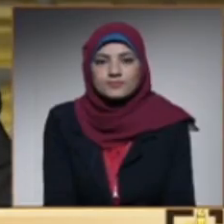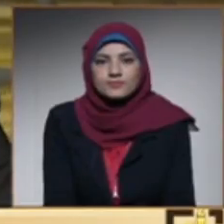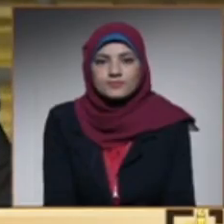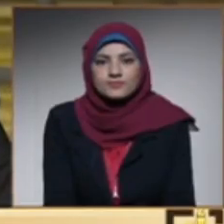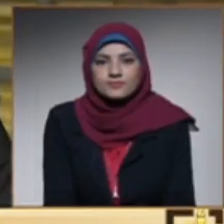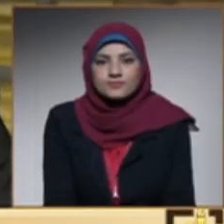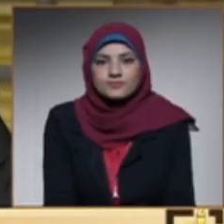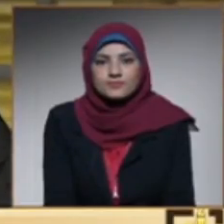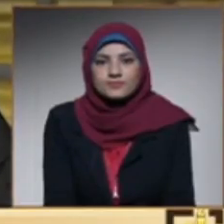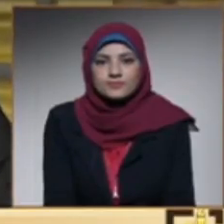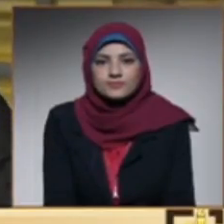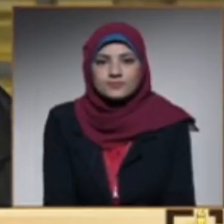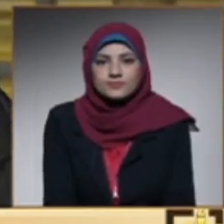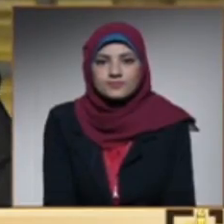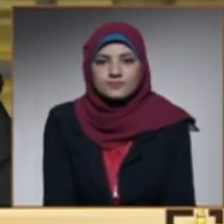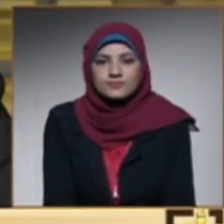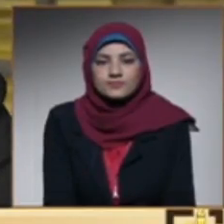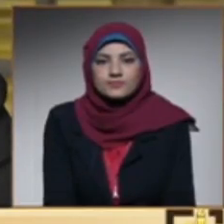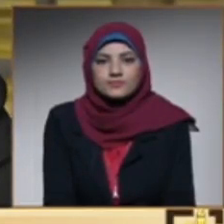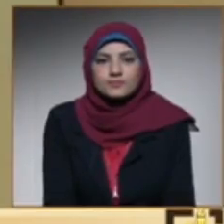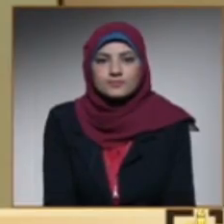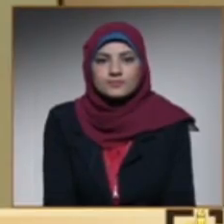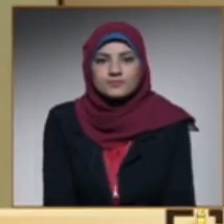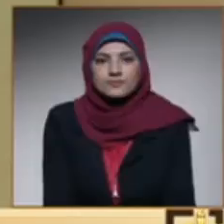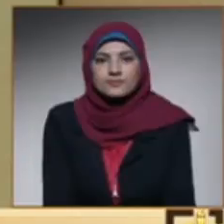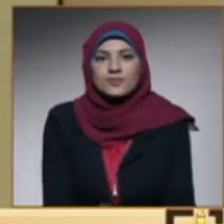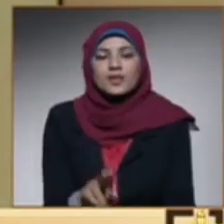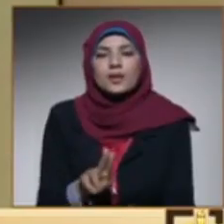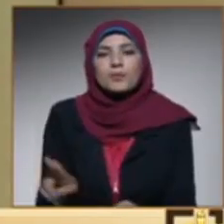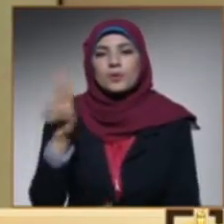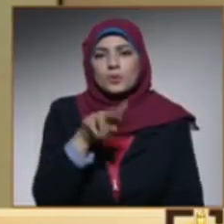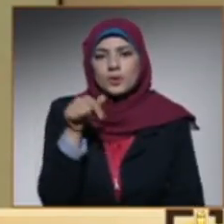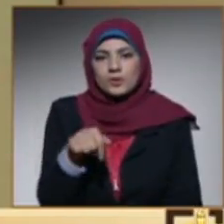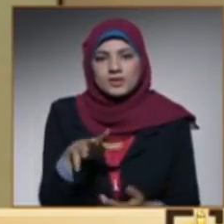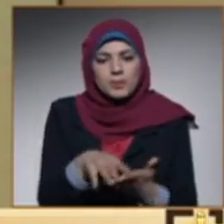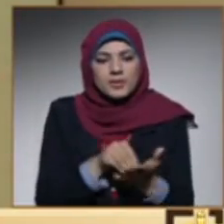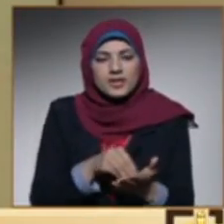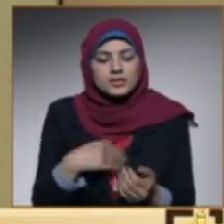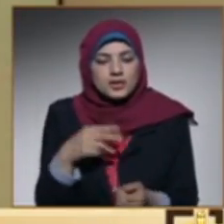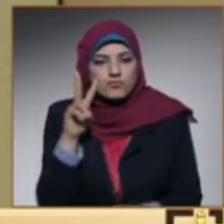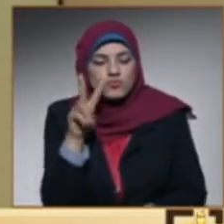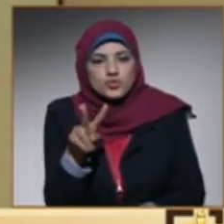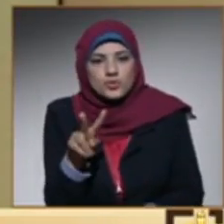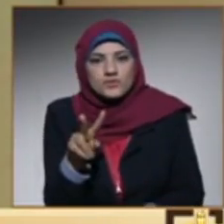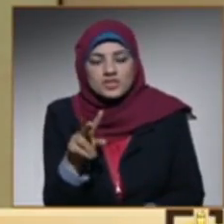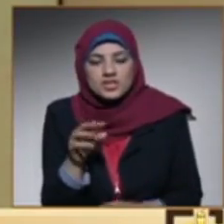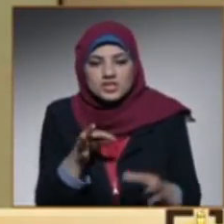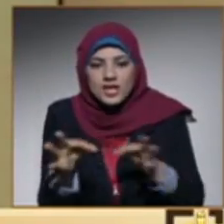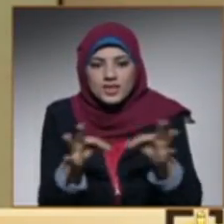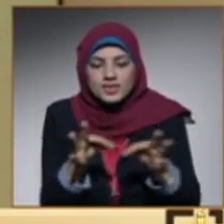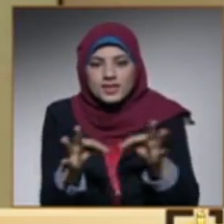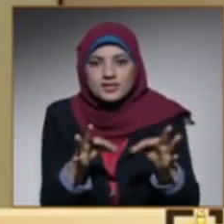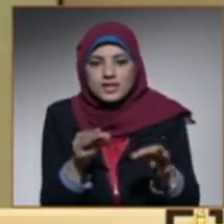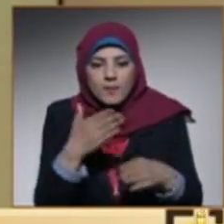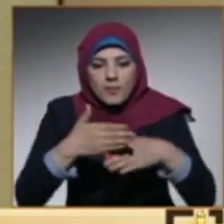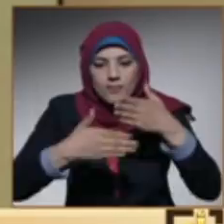حاجه خارجه يعني غير الهندسه. طب انت من البدايه ما شفتش يعني، ما هو هندسه